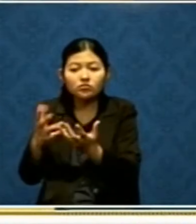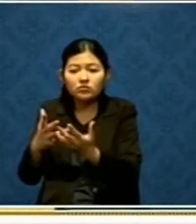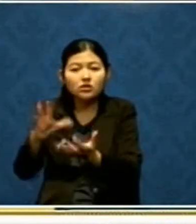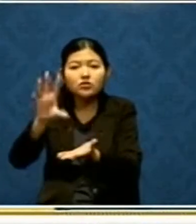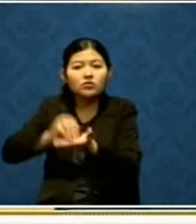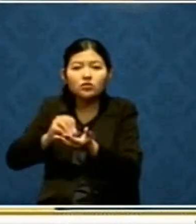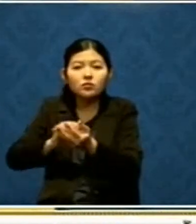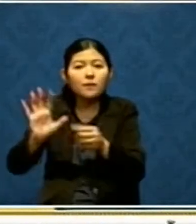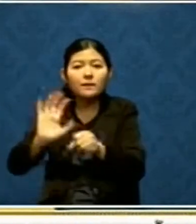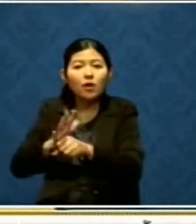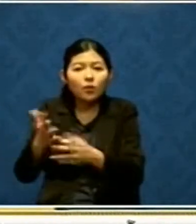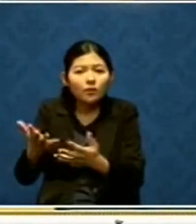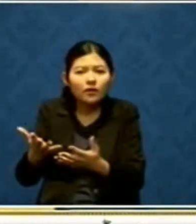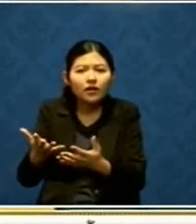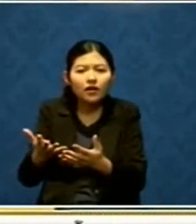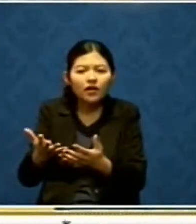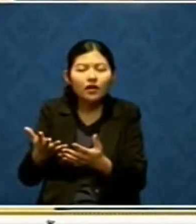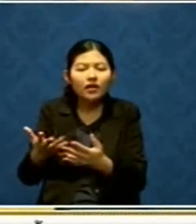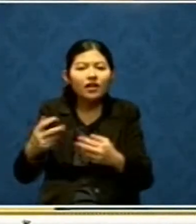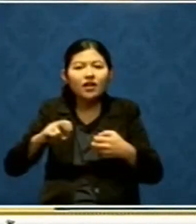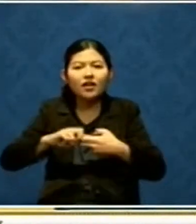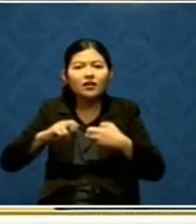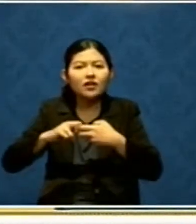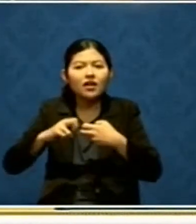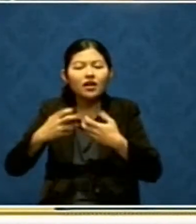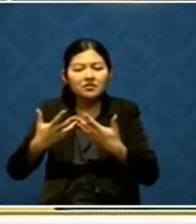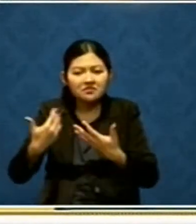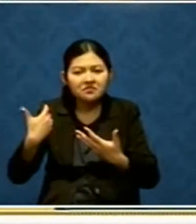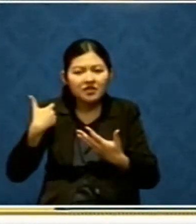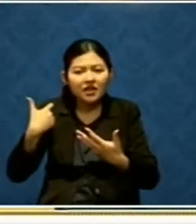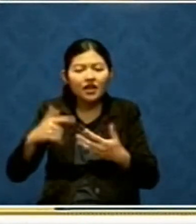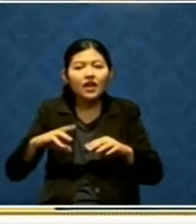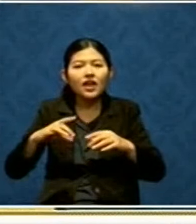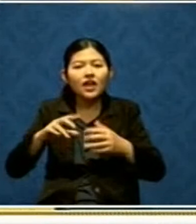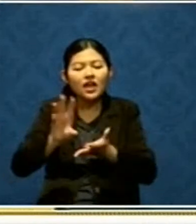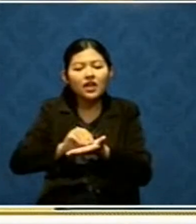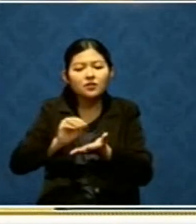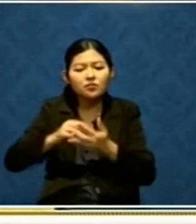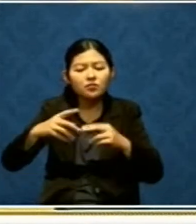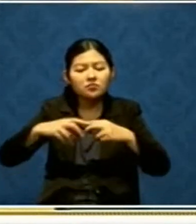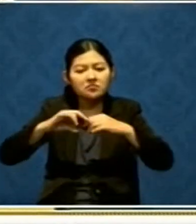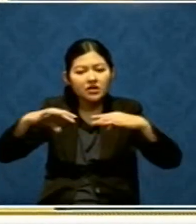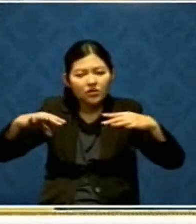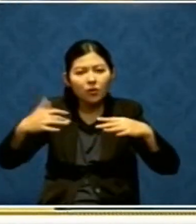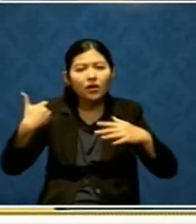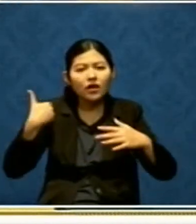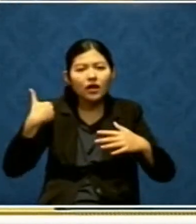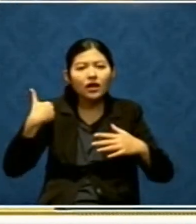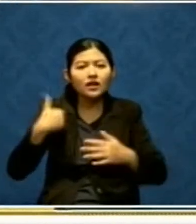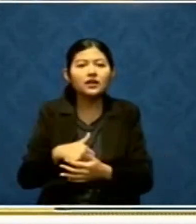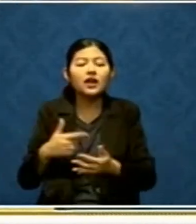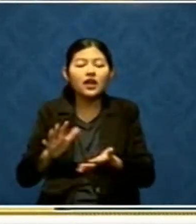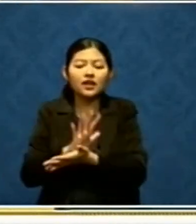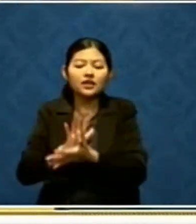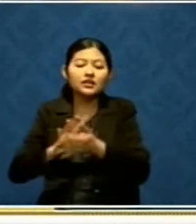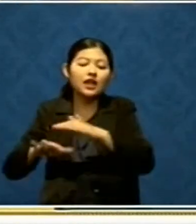บตลกมากเลยครับความสำคัญของมันหัวใจของมันคือเทคนิคกับราคาครับเอกสารไม่ครบเนี่ยมันยื่นประกอบ